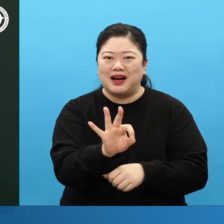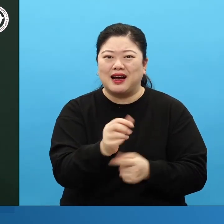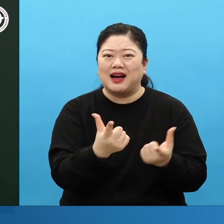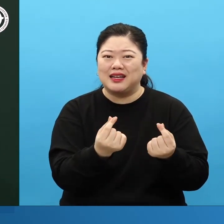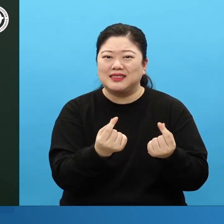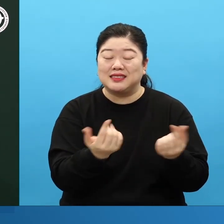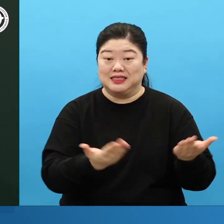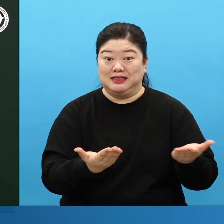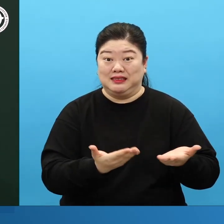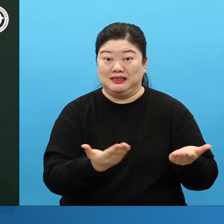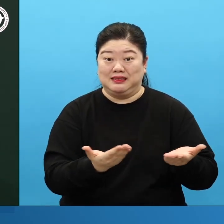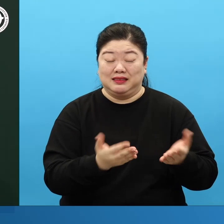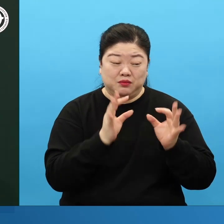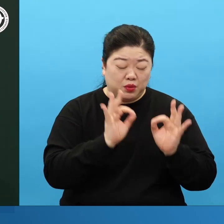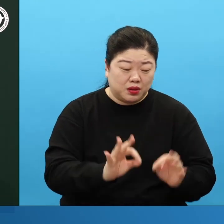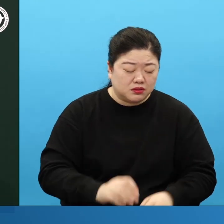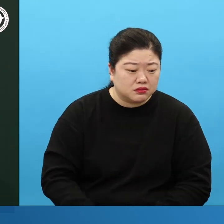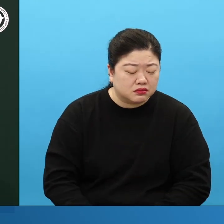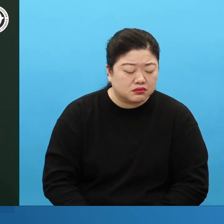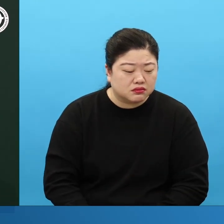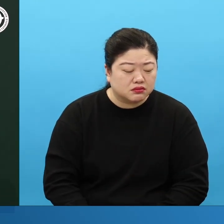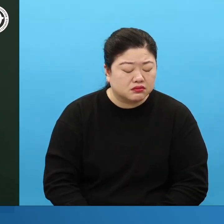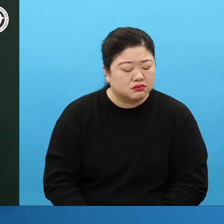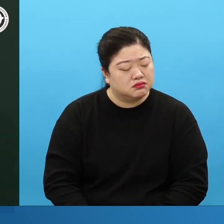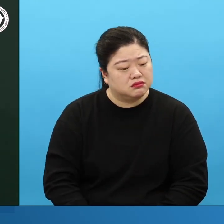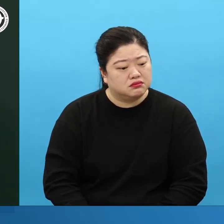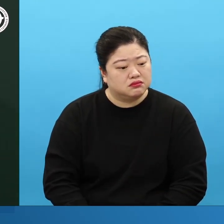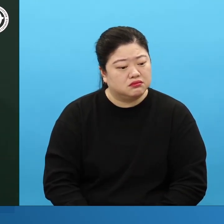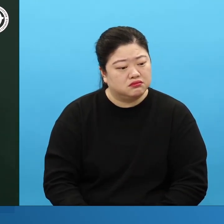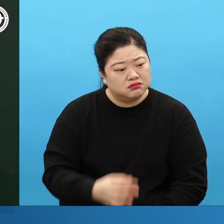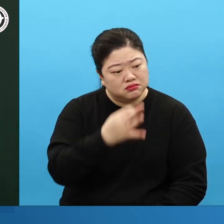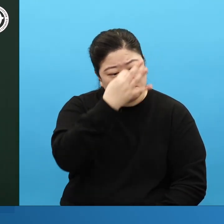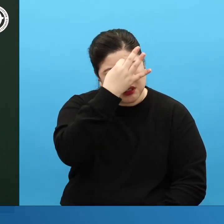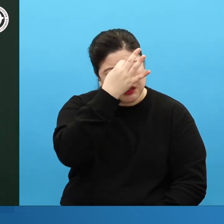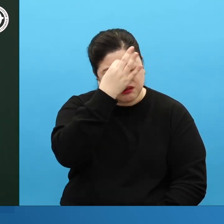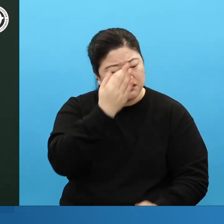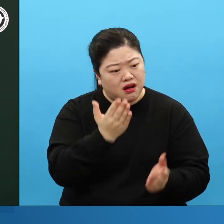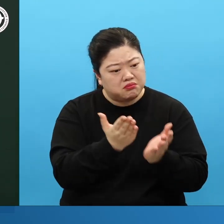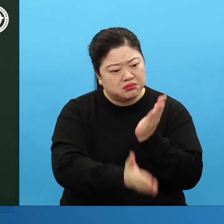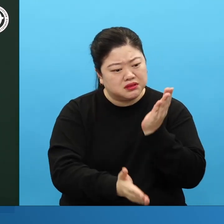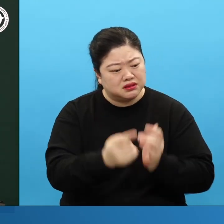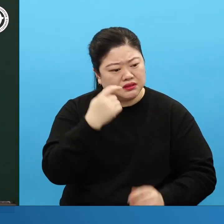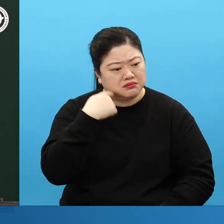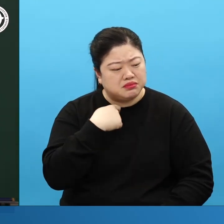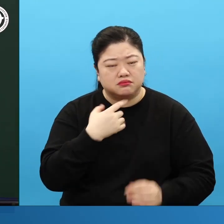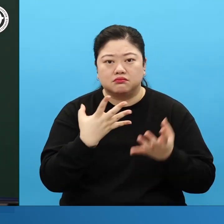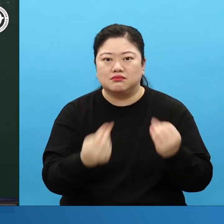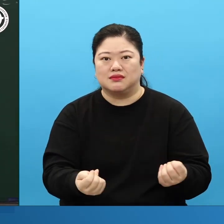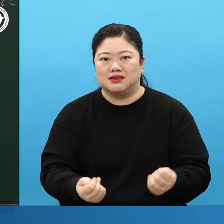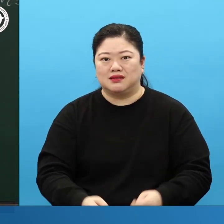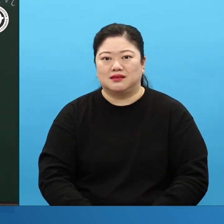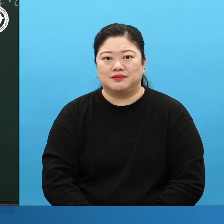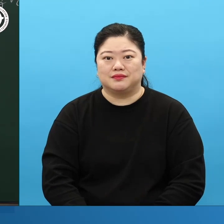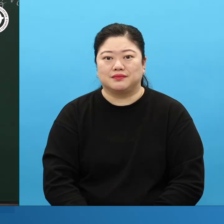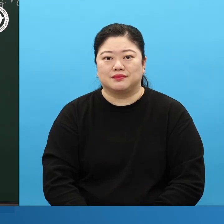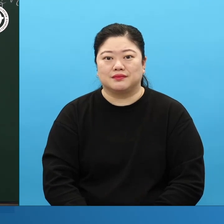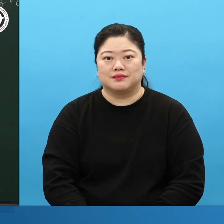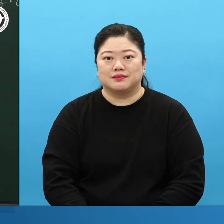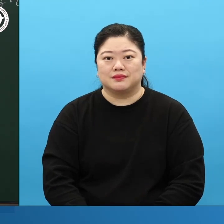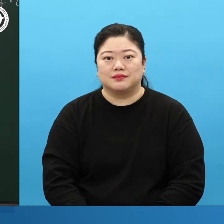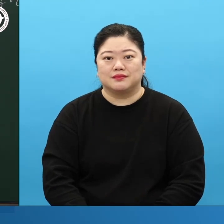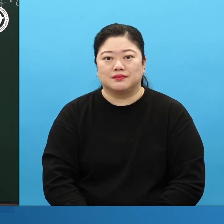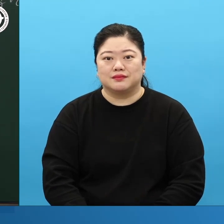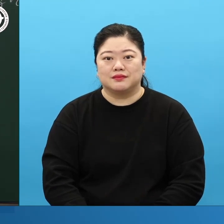이거는 어떤 면에서 가장 슬픈 일이 되는 거죠. Y que no sea el talento que ellos tengan que llevar a cabo es algo que es muy triste, en verdad. 그렇다면 조금 참고해야 될 게